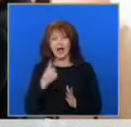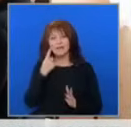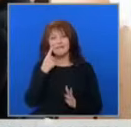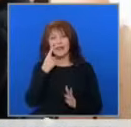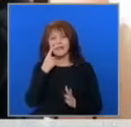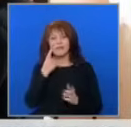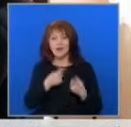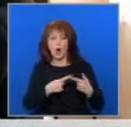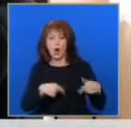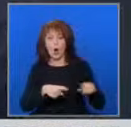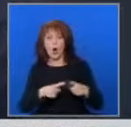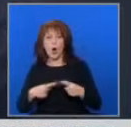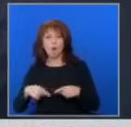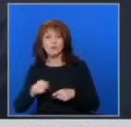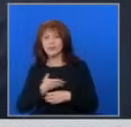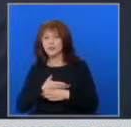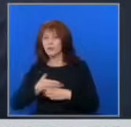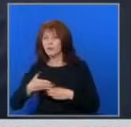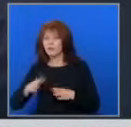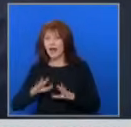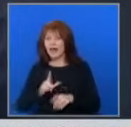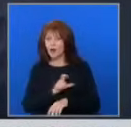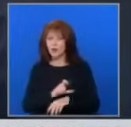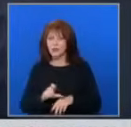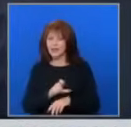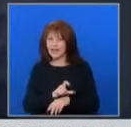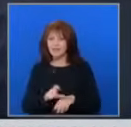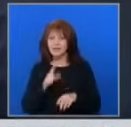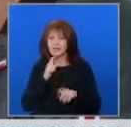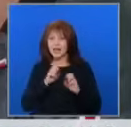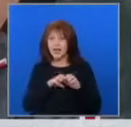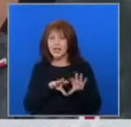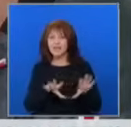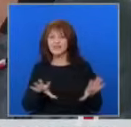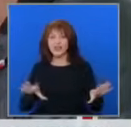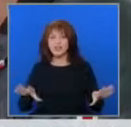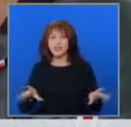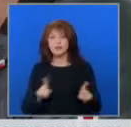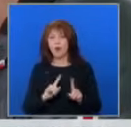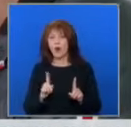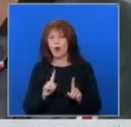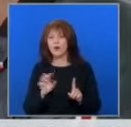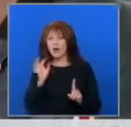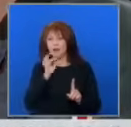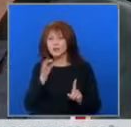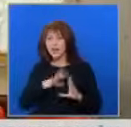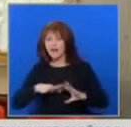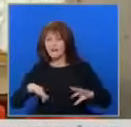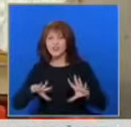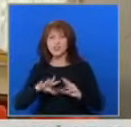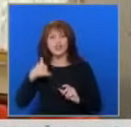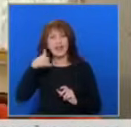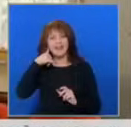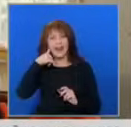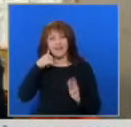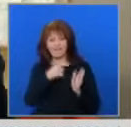по области, които продължиха няколко седмици, така и сега известието не се появи на екраните на всички мобилни телефони.